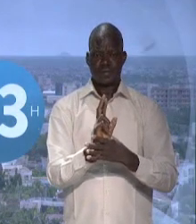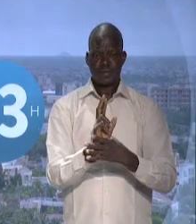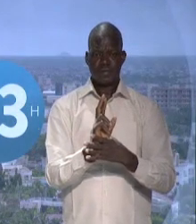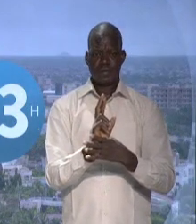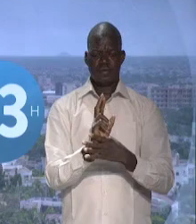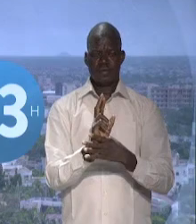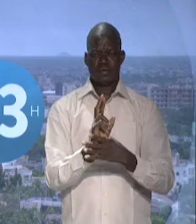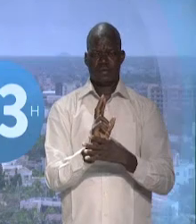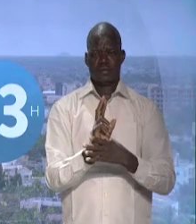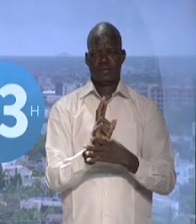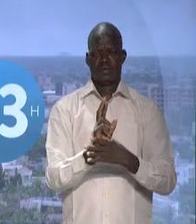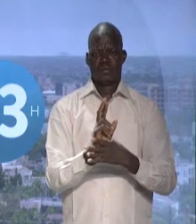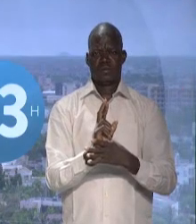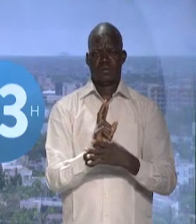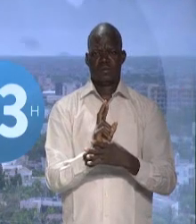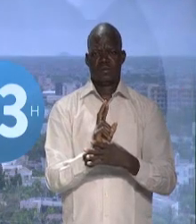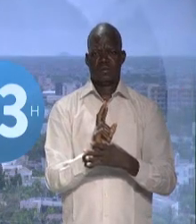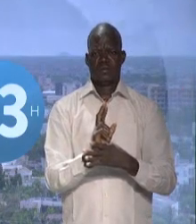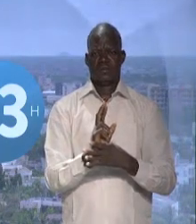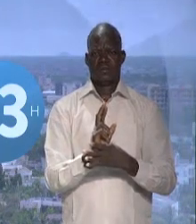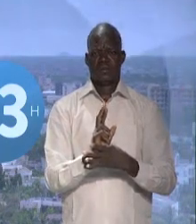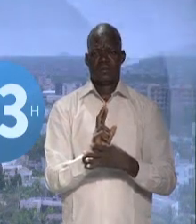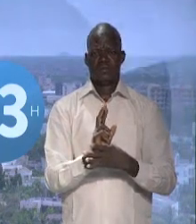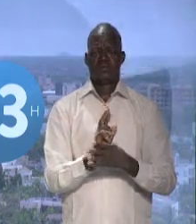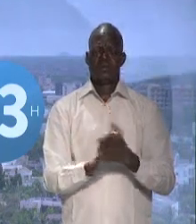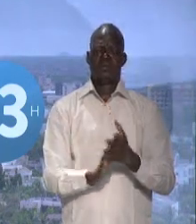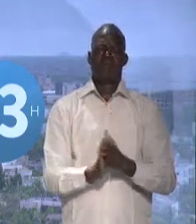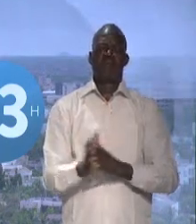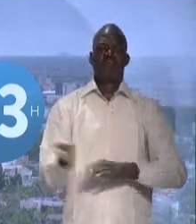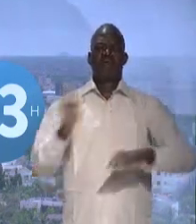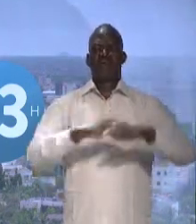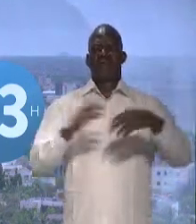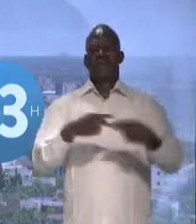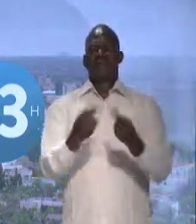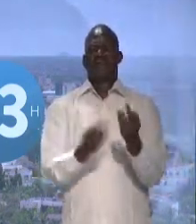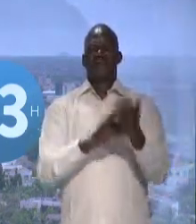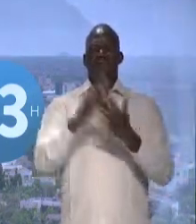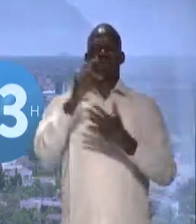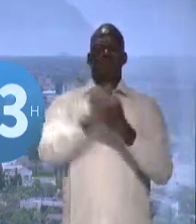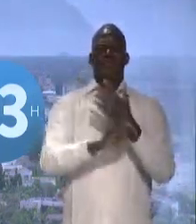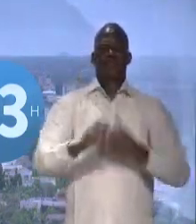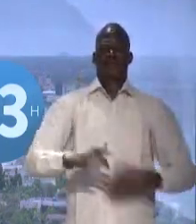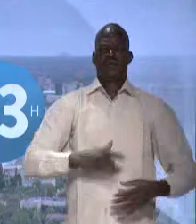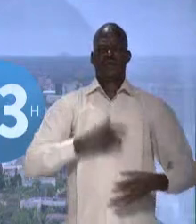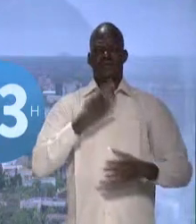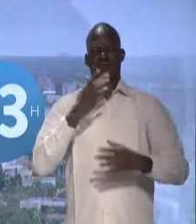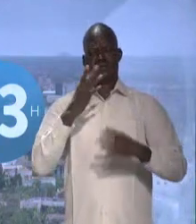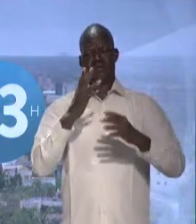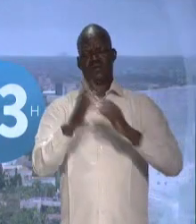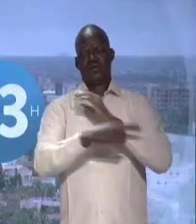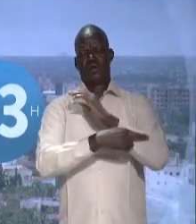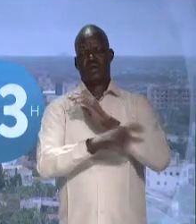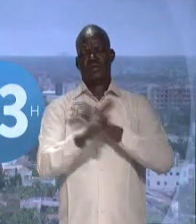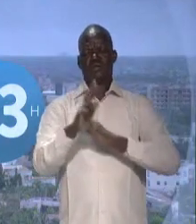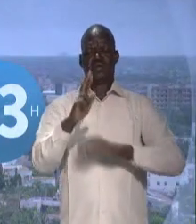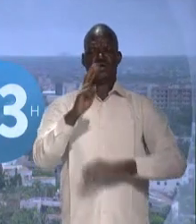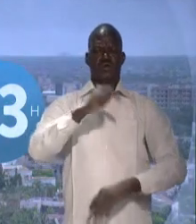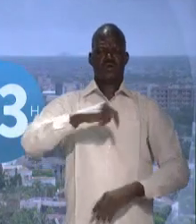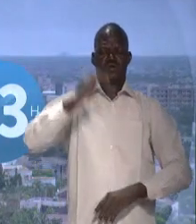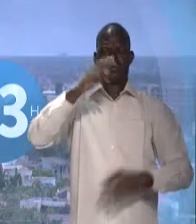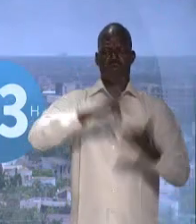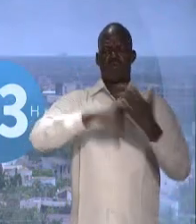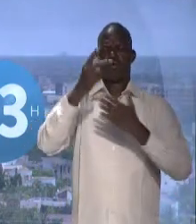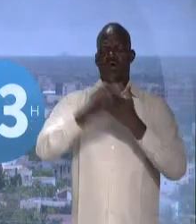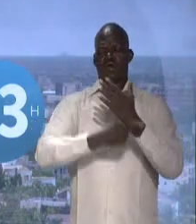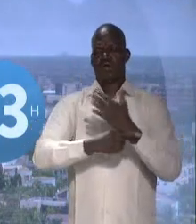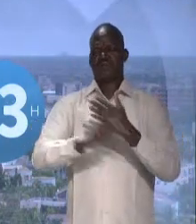Alain Savadogo et Moussaki. Mise en œuvre du projet de stabilisation de la région du Nord, le programme des Nations Unies